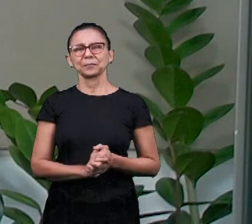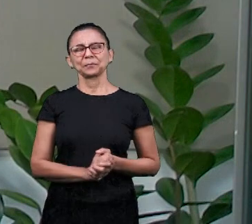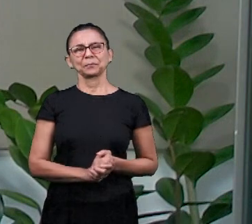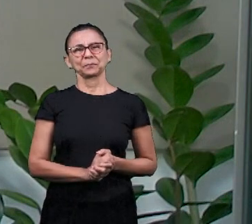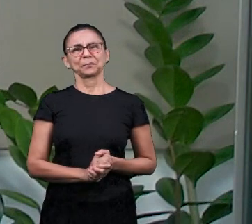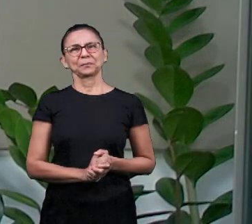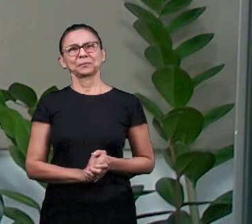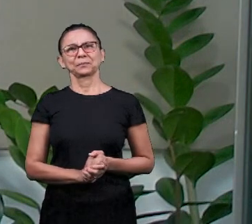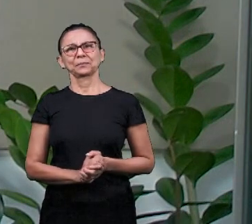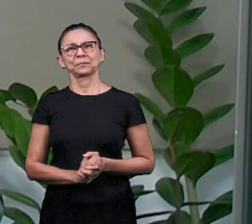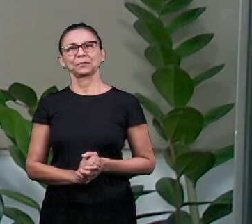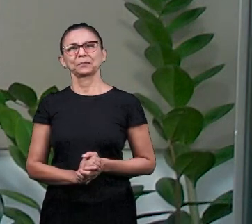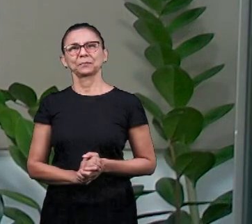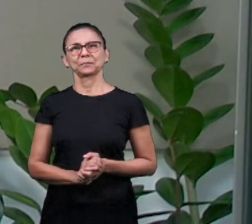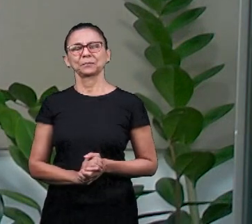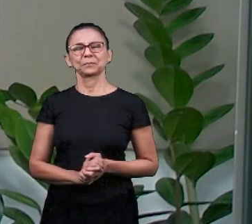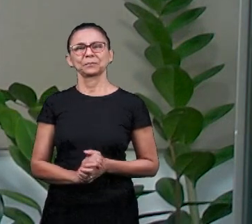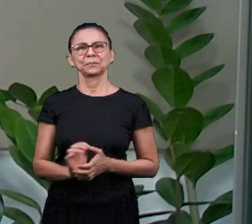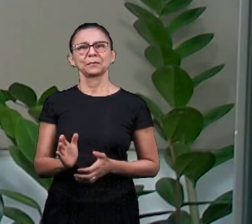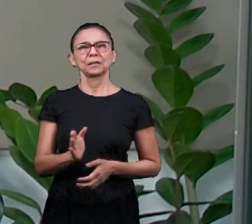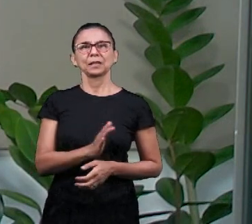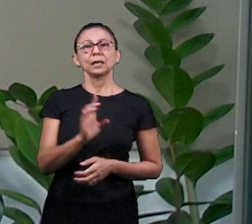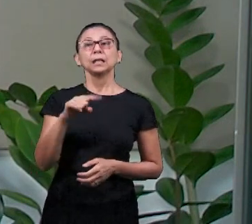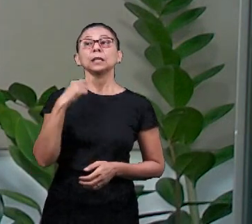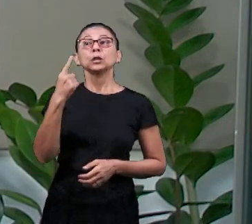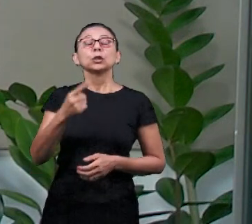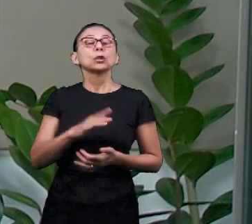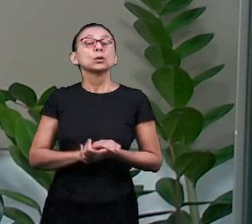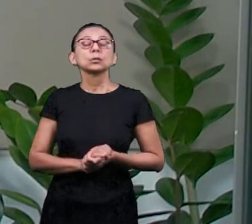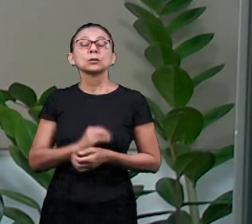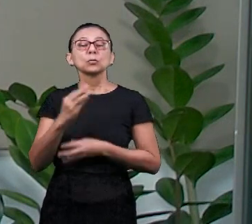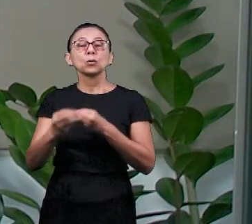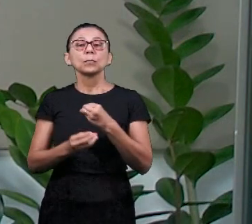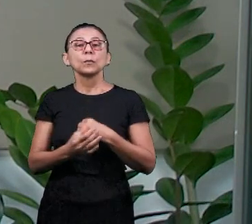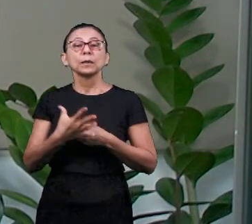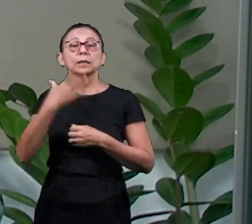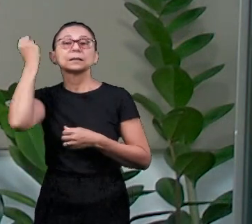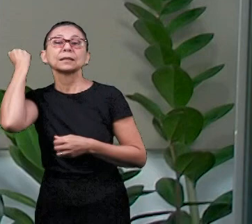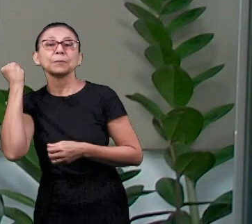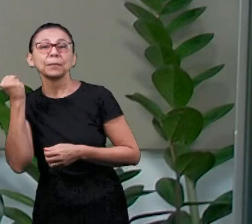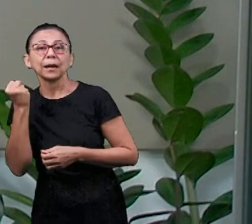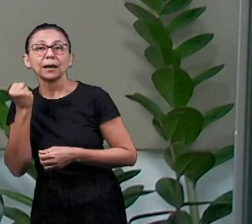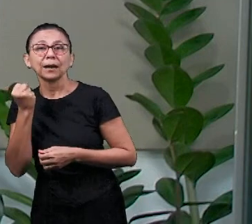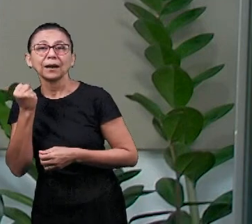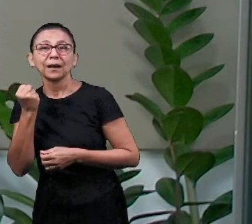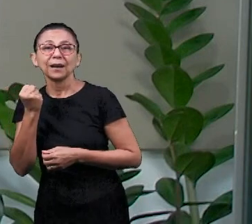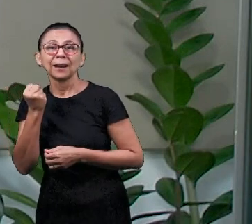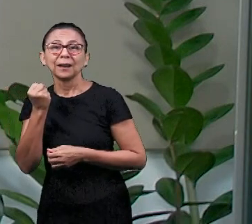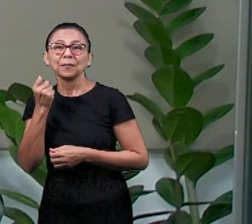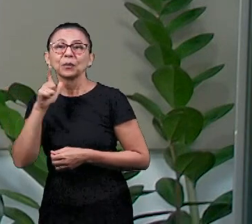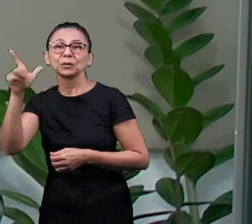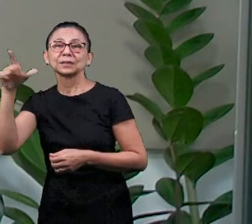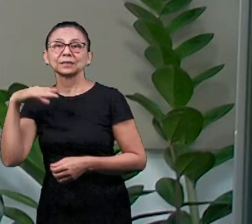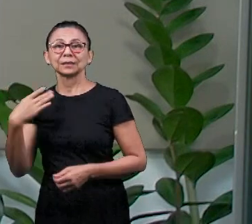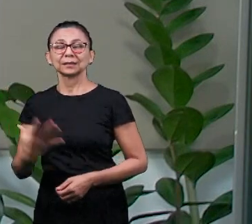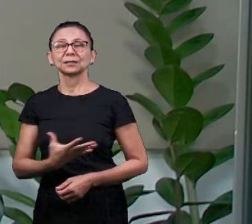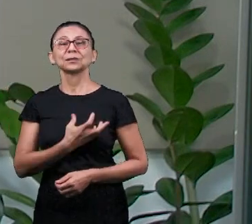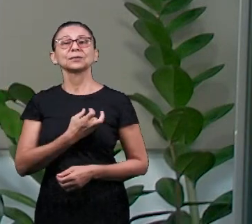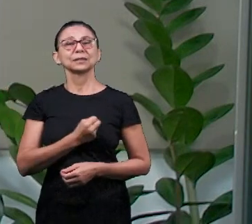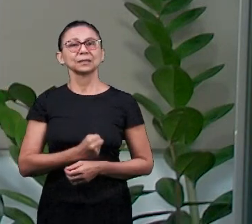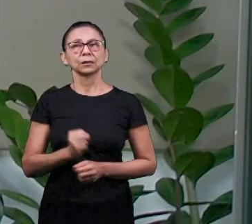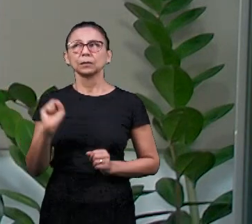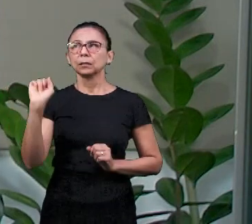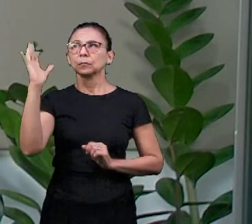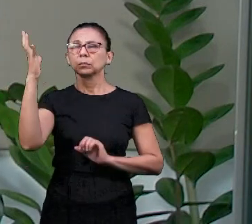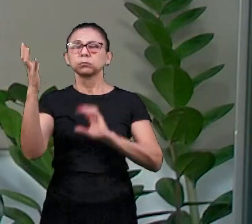cette bataille. Hébreu dit, comment échapperons-nous si nous ne faisons pas attention à ce grand salut avec les dons, signes, prodiges,